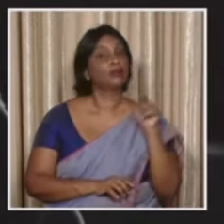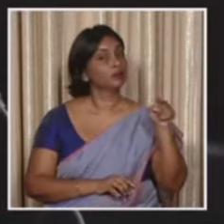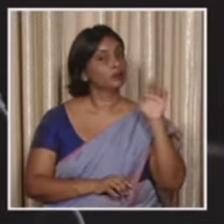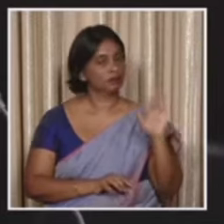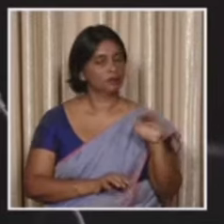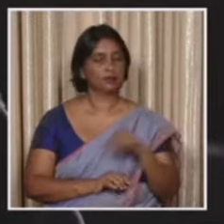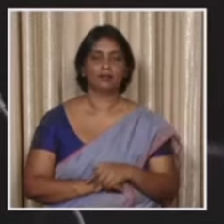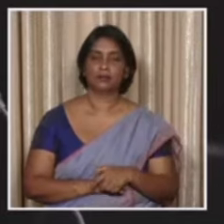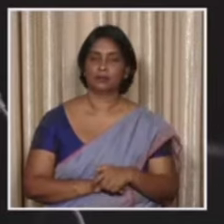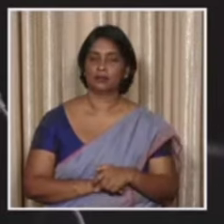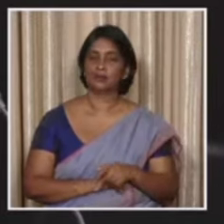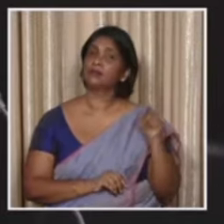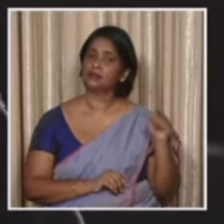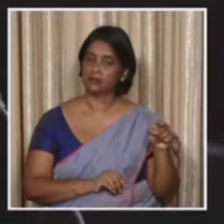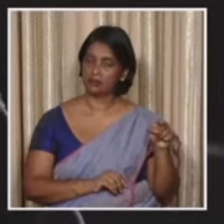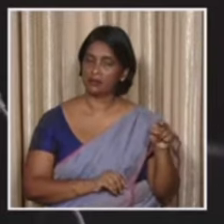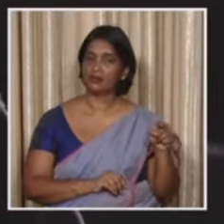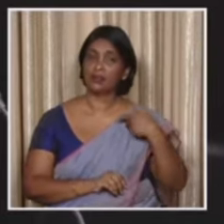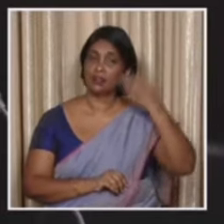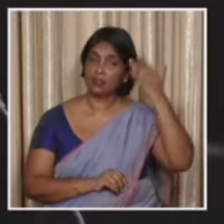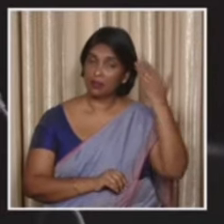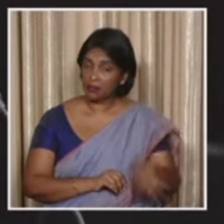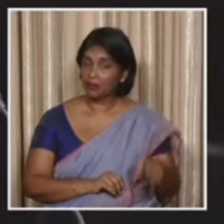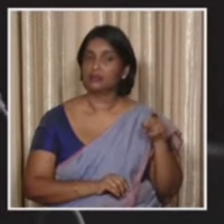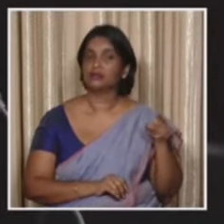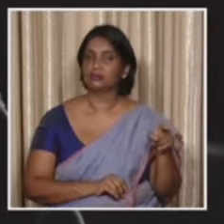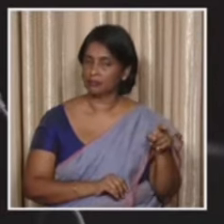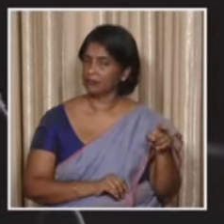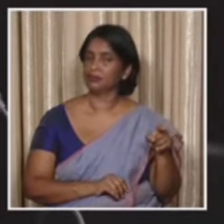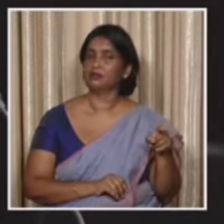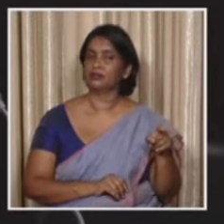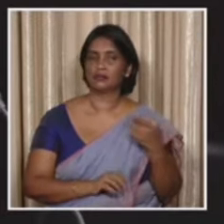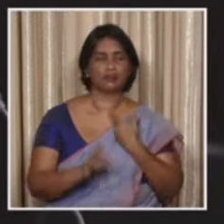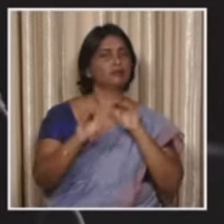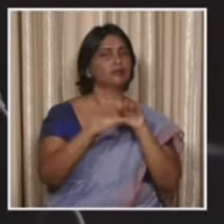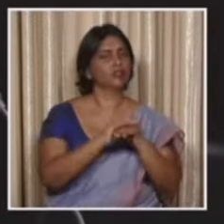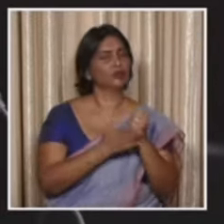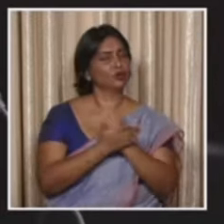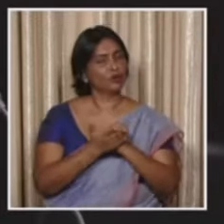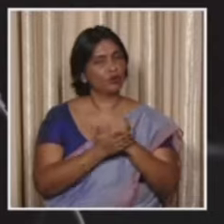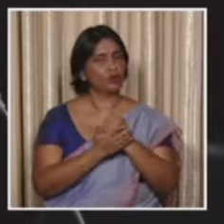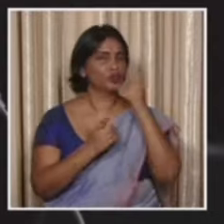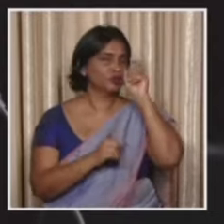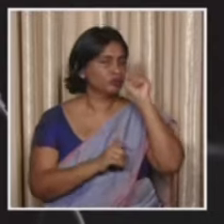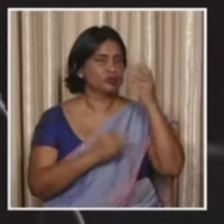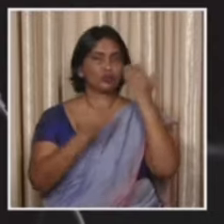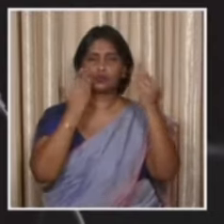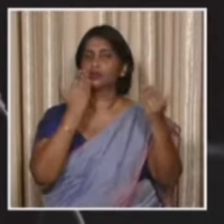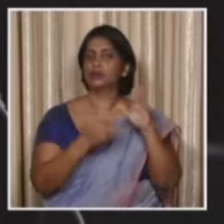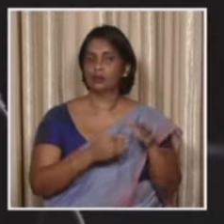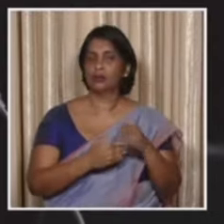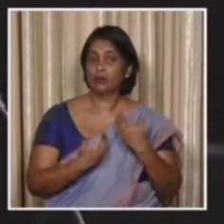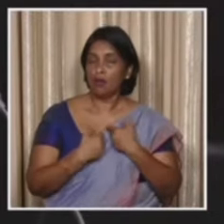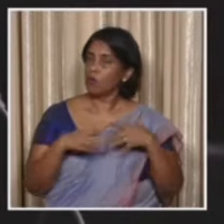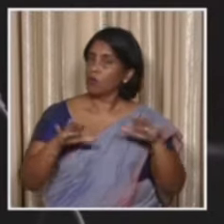எத்துமாகன எத்துமாகி அபாவேட்ட சகபாகிவுனு ஹெமதனாம தக்க காரணாவத்தமாய்